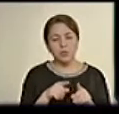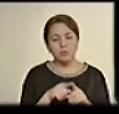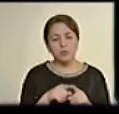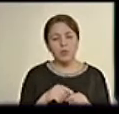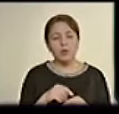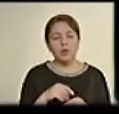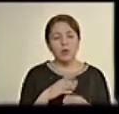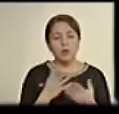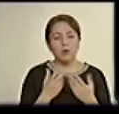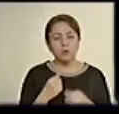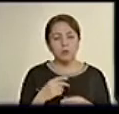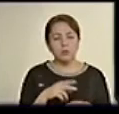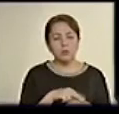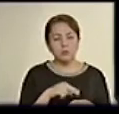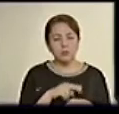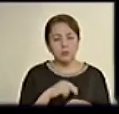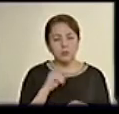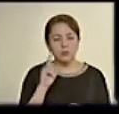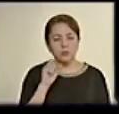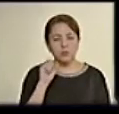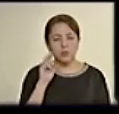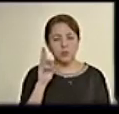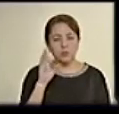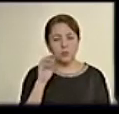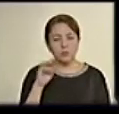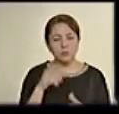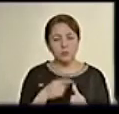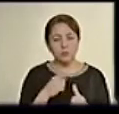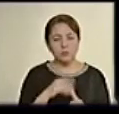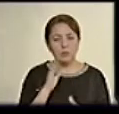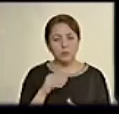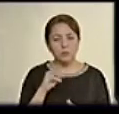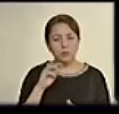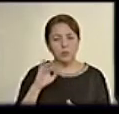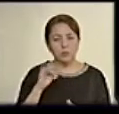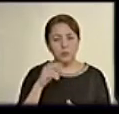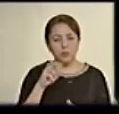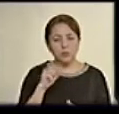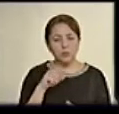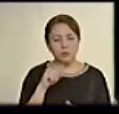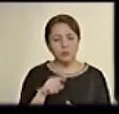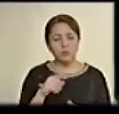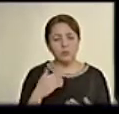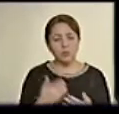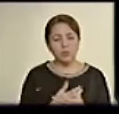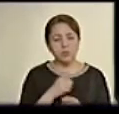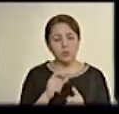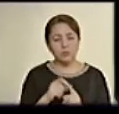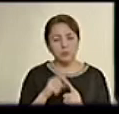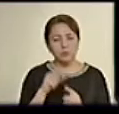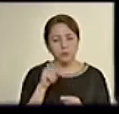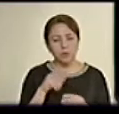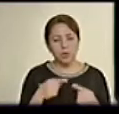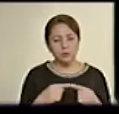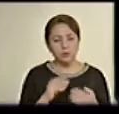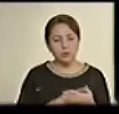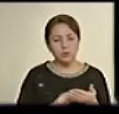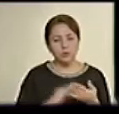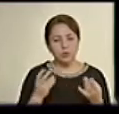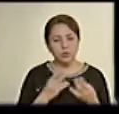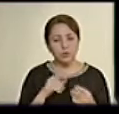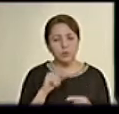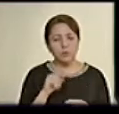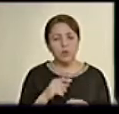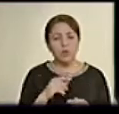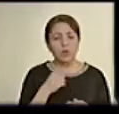ham atalar ekan. To'la, ya'ni bu yangi ibora, buni albatta yozib olishingiz kerak. Bu harbiy harakatlar